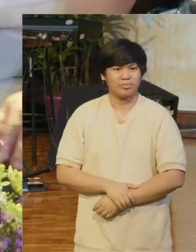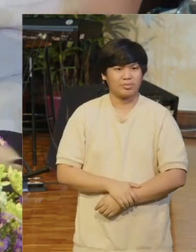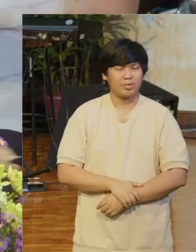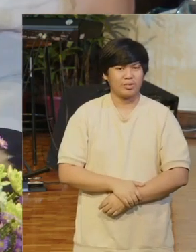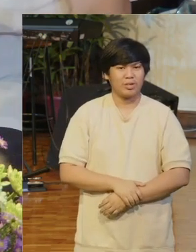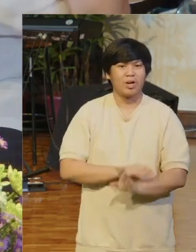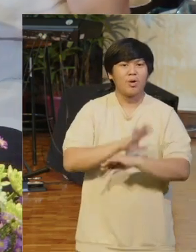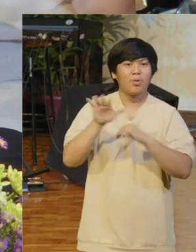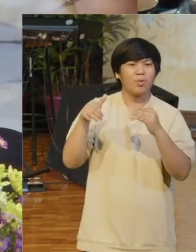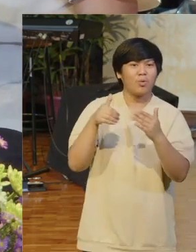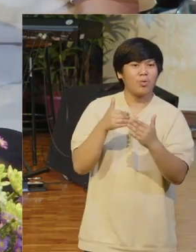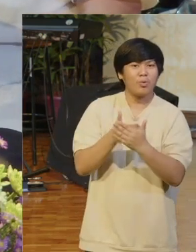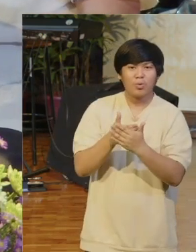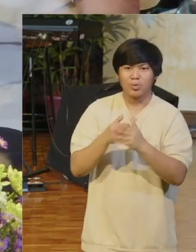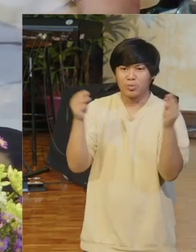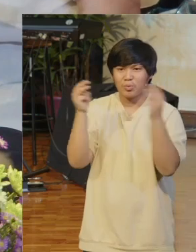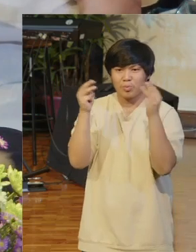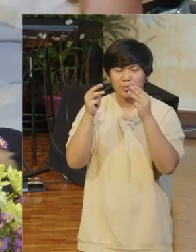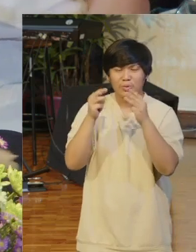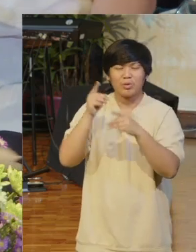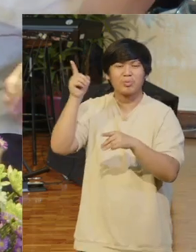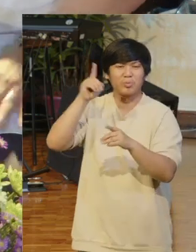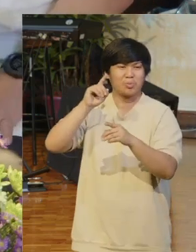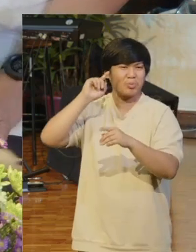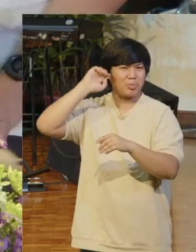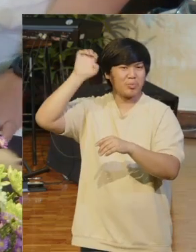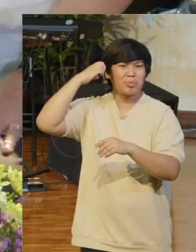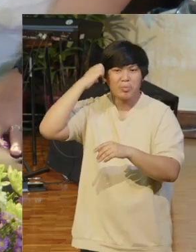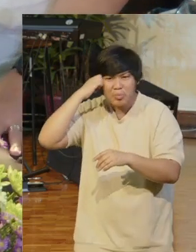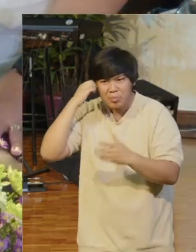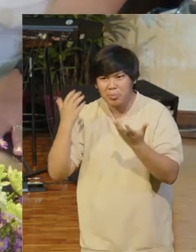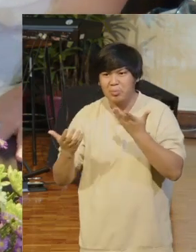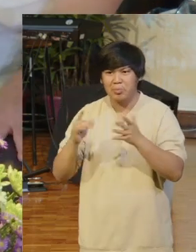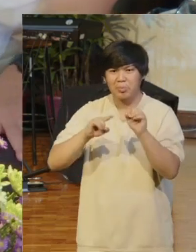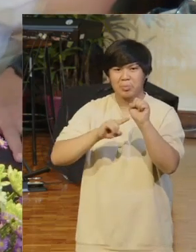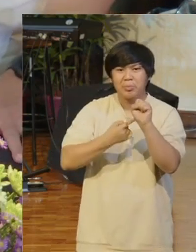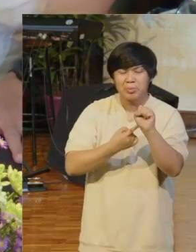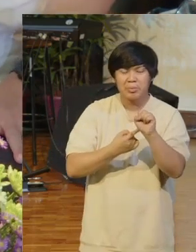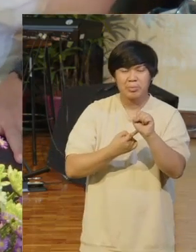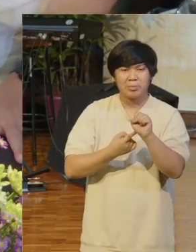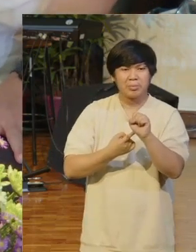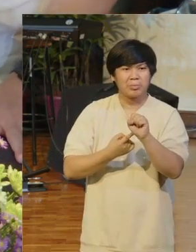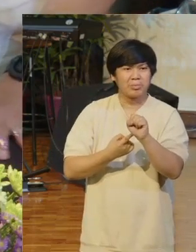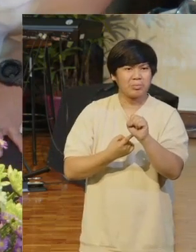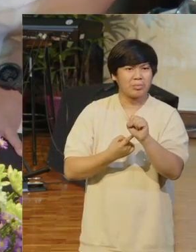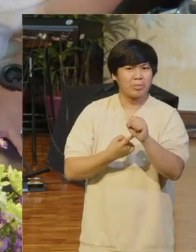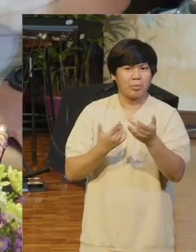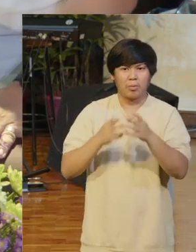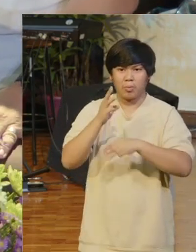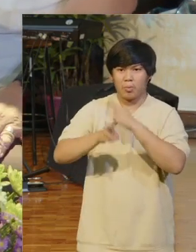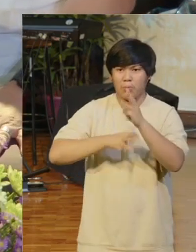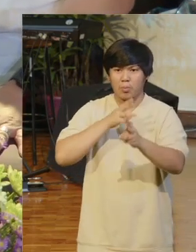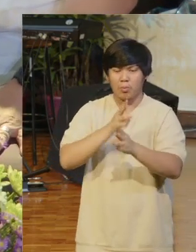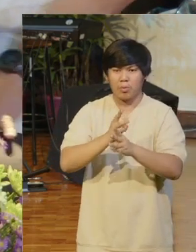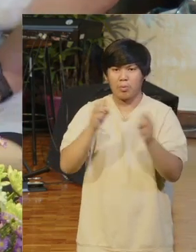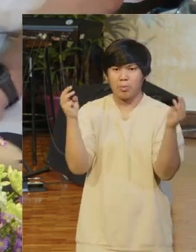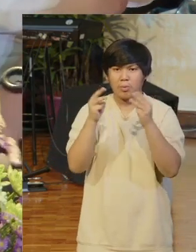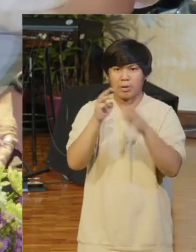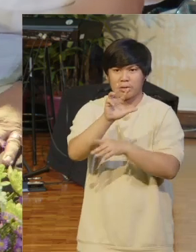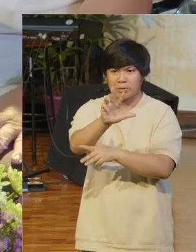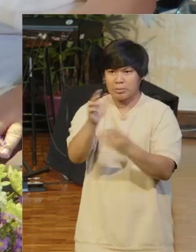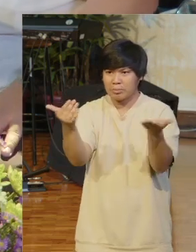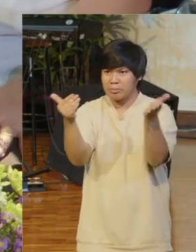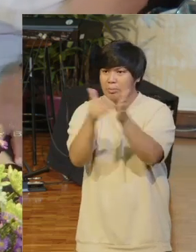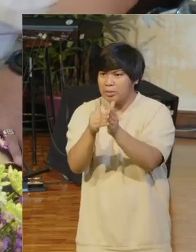nag-umpisa sa Europa. No? Baka itong World War III. No? Hindi po natin alam. At